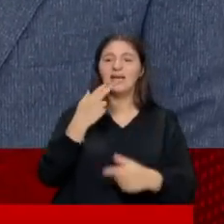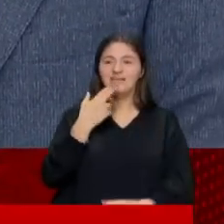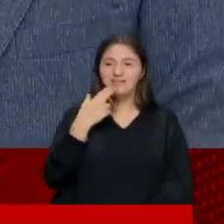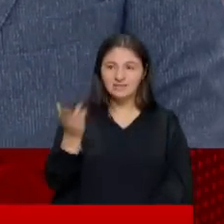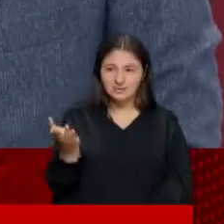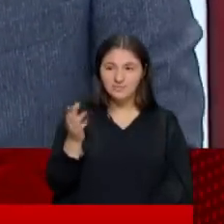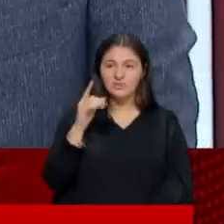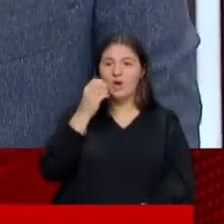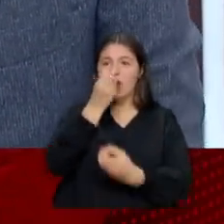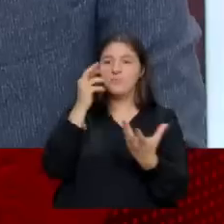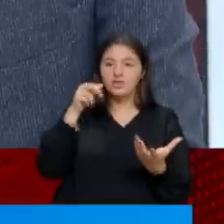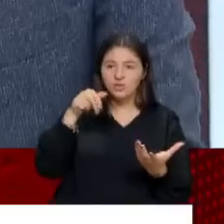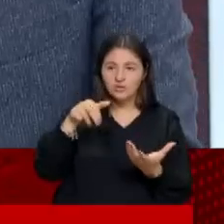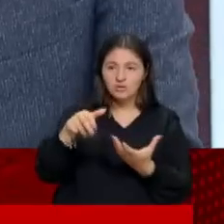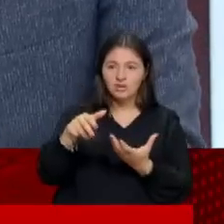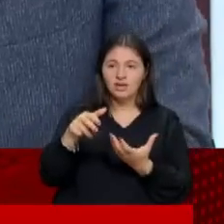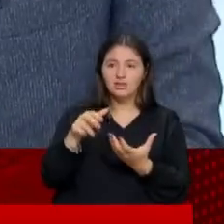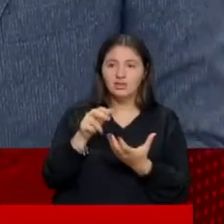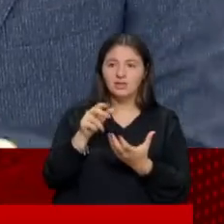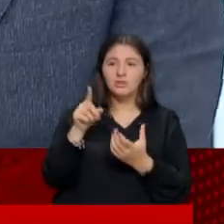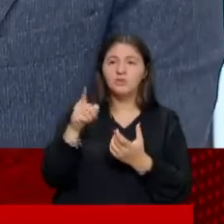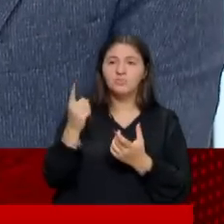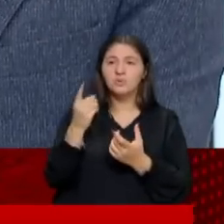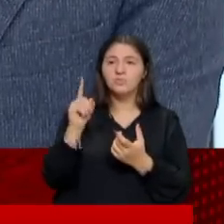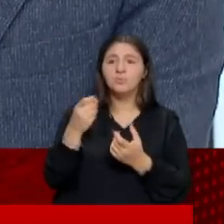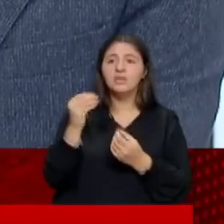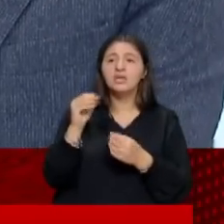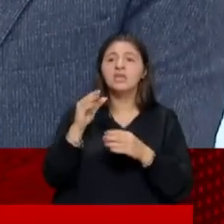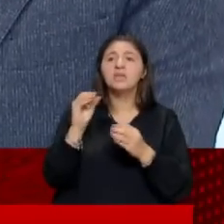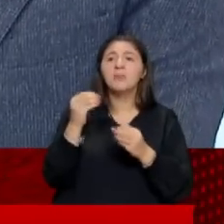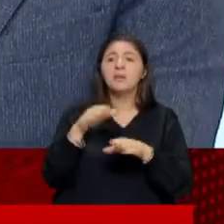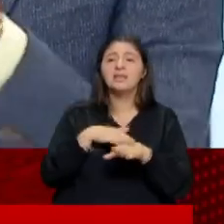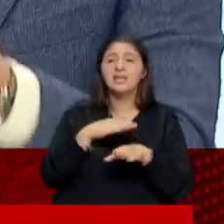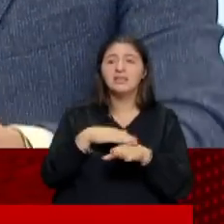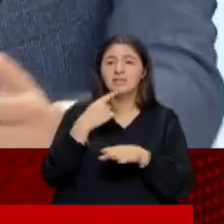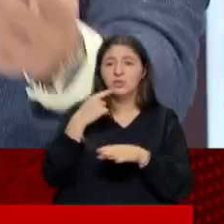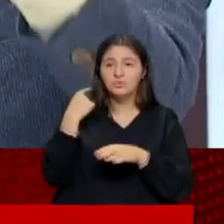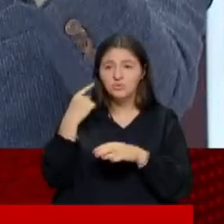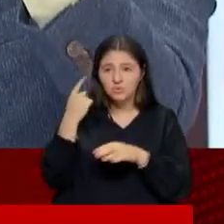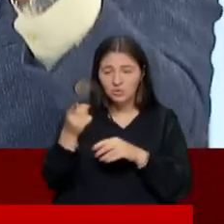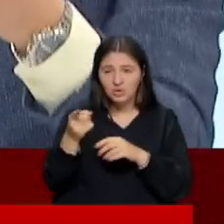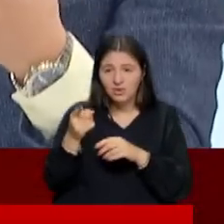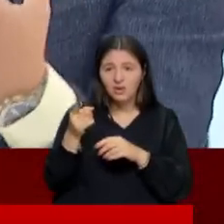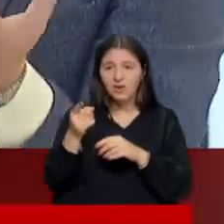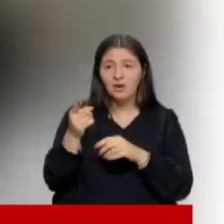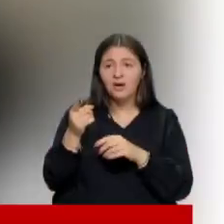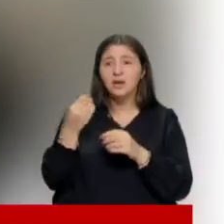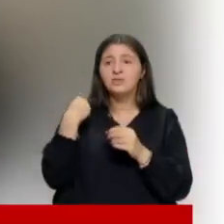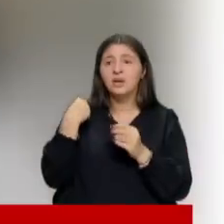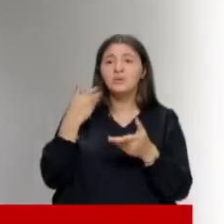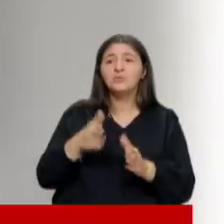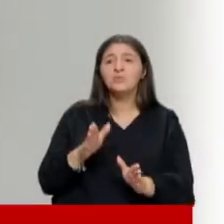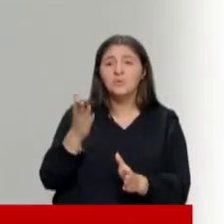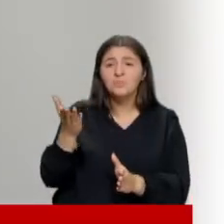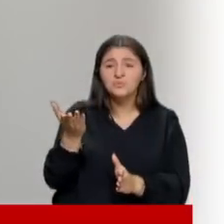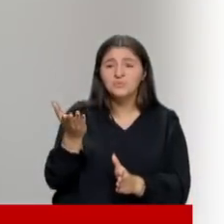kadın ormanda yürürken şöyle bir şey buluyor bir yavru kedi diye düşünüyor yeni doğmuş